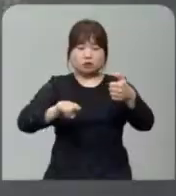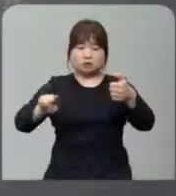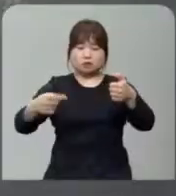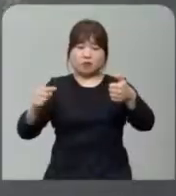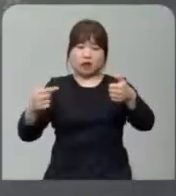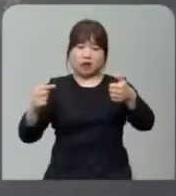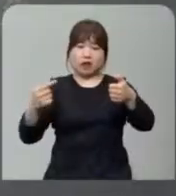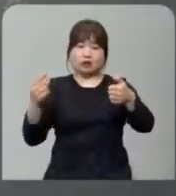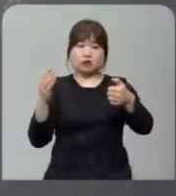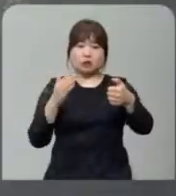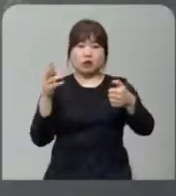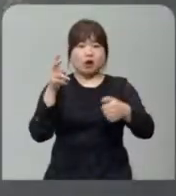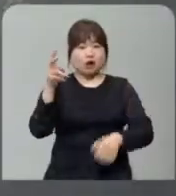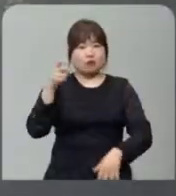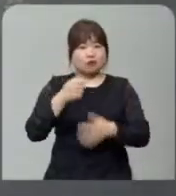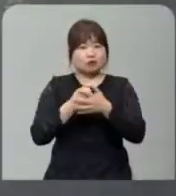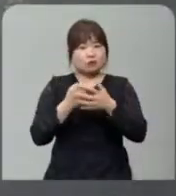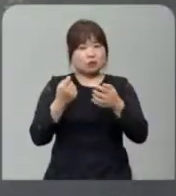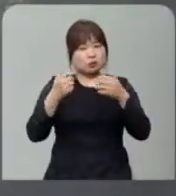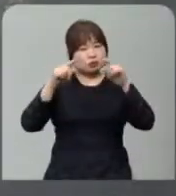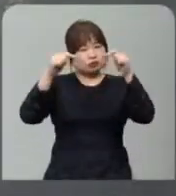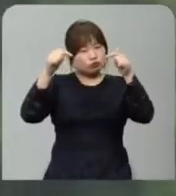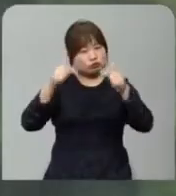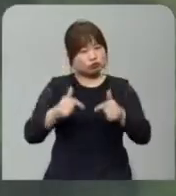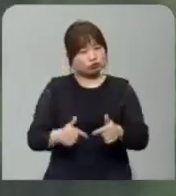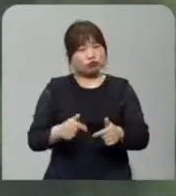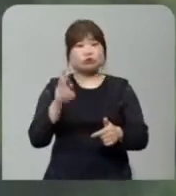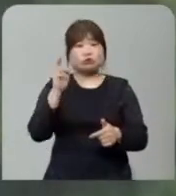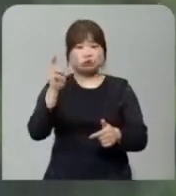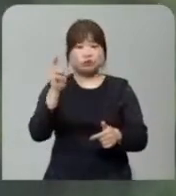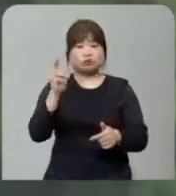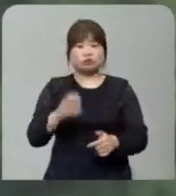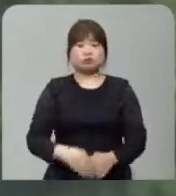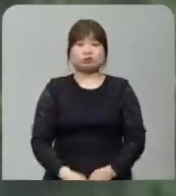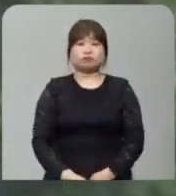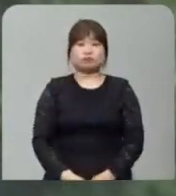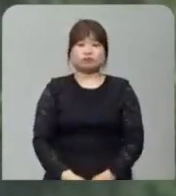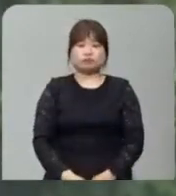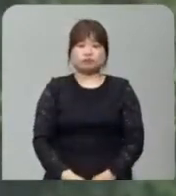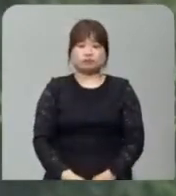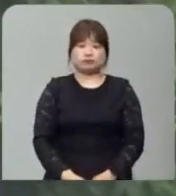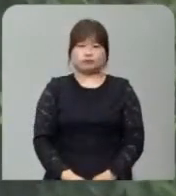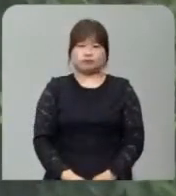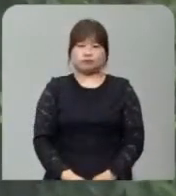데려 더위가 주춤할 것으로 내다봤습니다 kbs 뉴스 손꼽힙니다